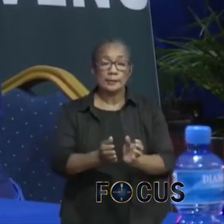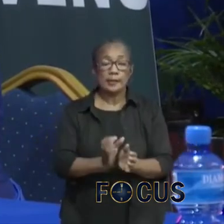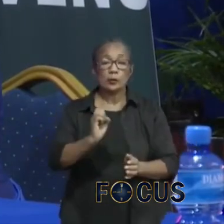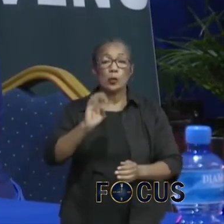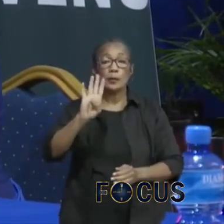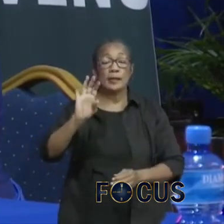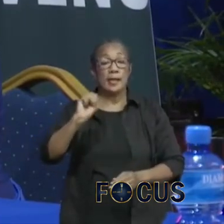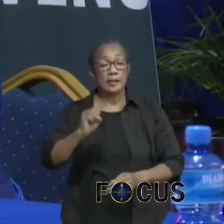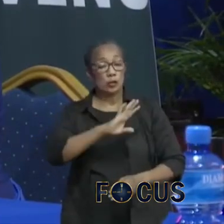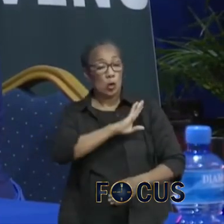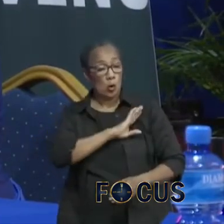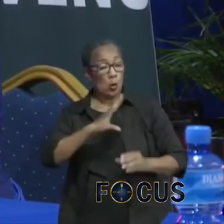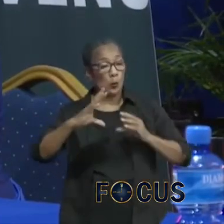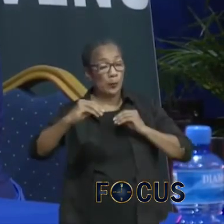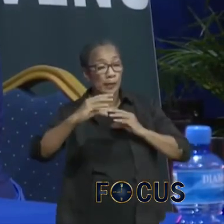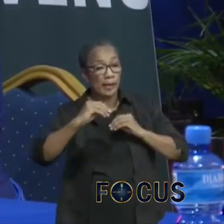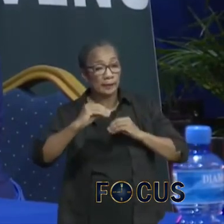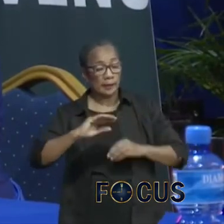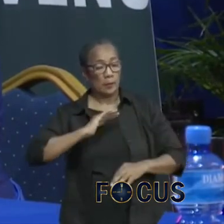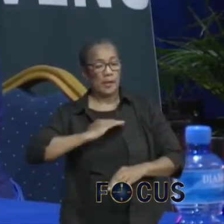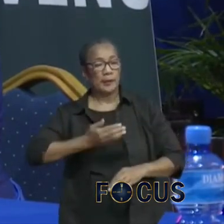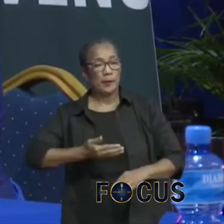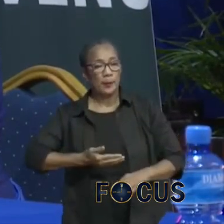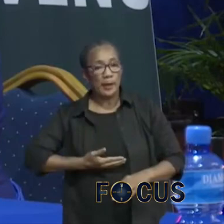hebben gesproken met de particuliere lijn